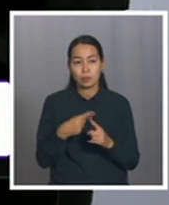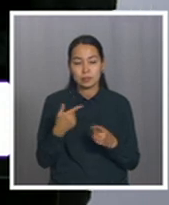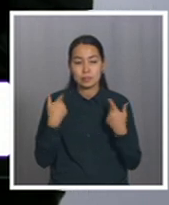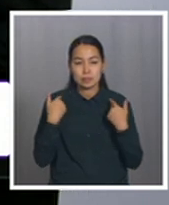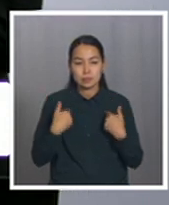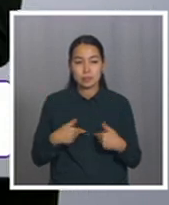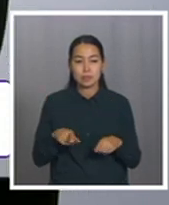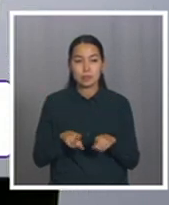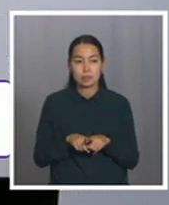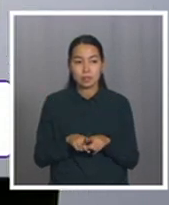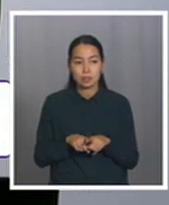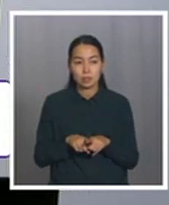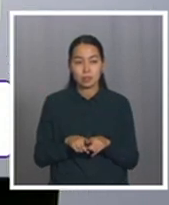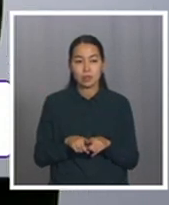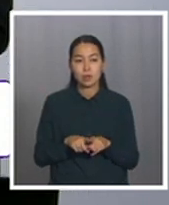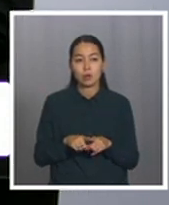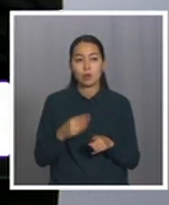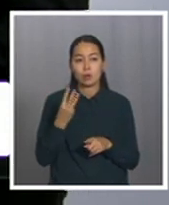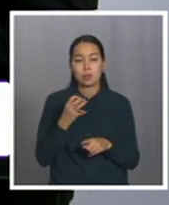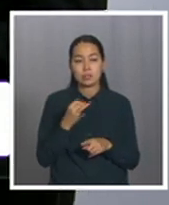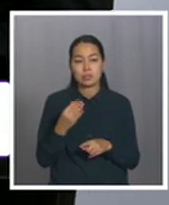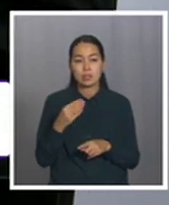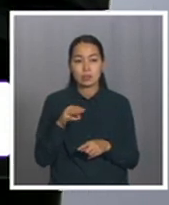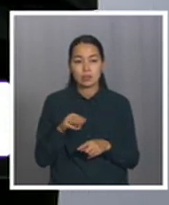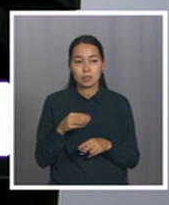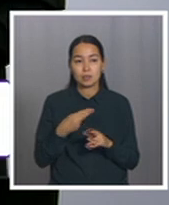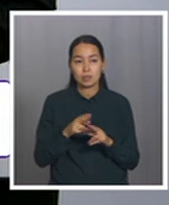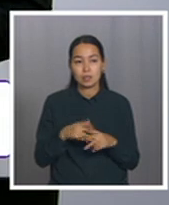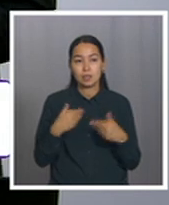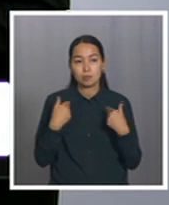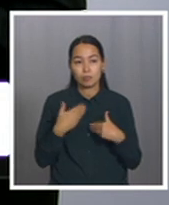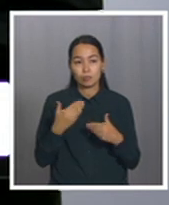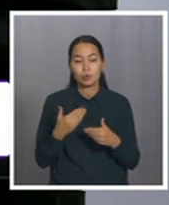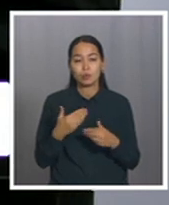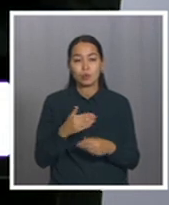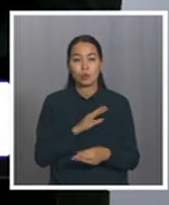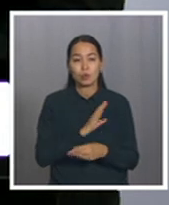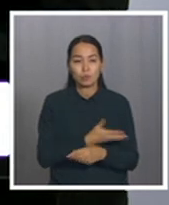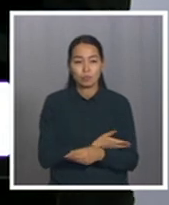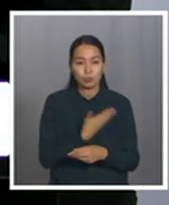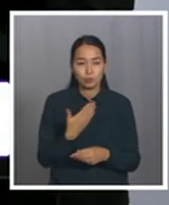моменті, ал дельта омега бөлінген дельта Т дегеніміз ол дененің бұрыштық үдеуі болады екен.